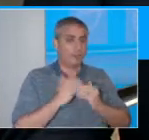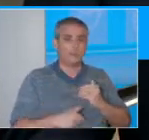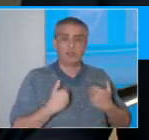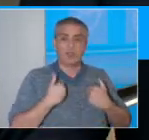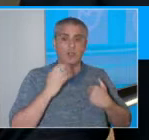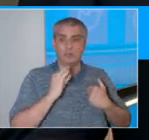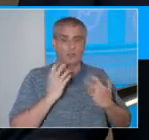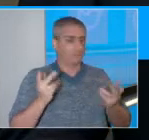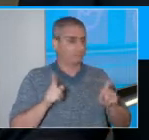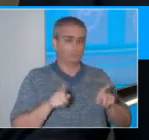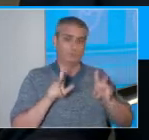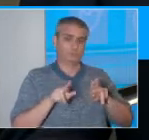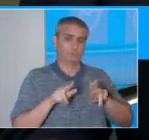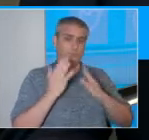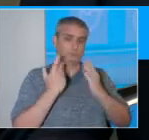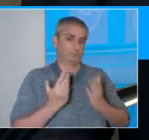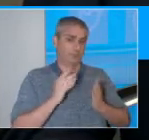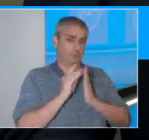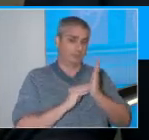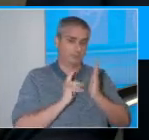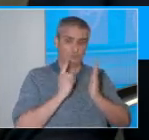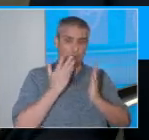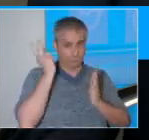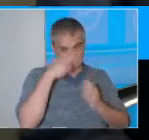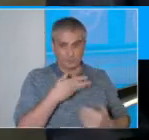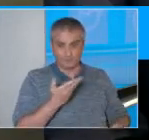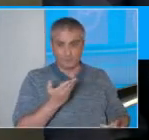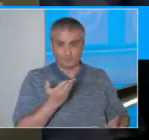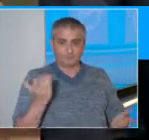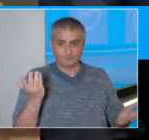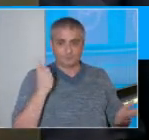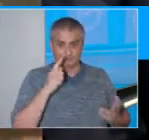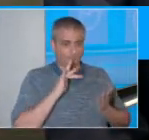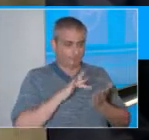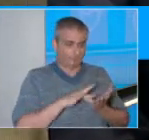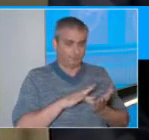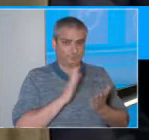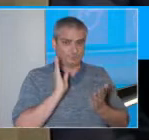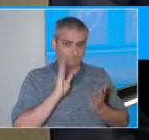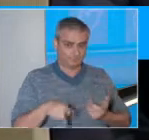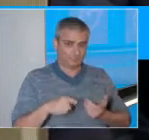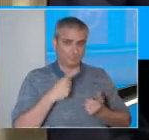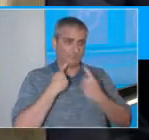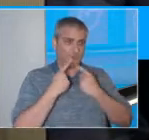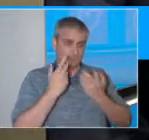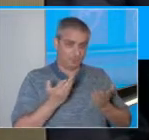אנחנו עדיין יציב באותו מספר בסקרים, כי יש מי שגם מבינות ומבינים שיש גם מקום, גם